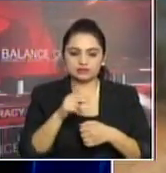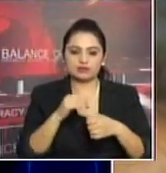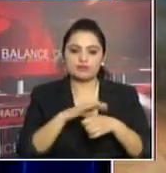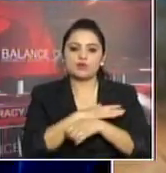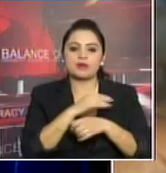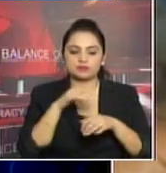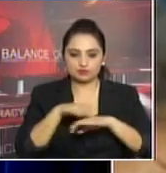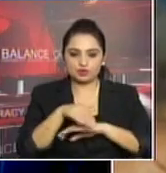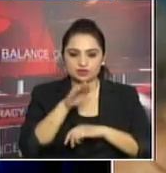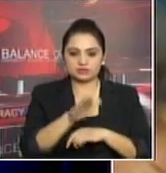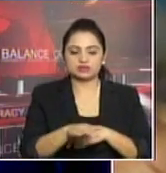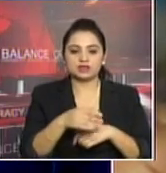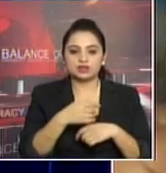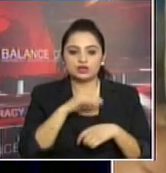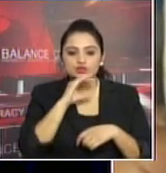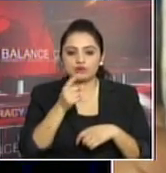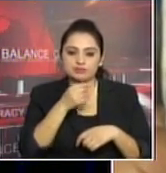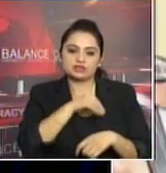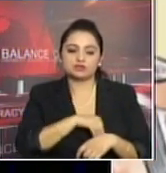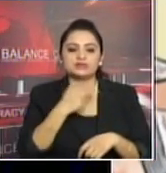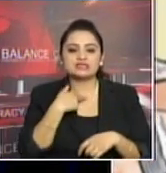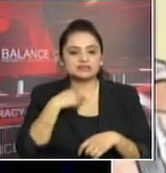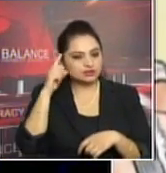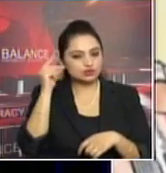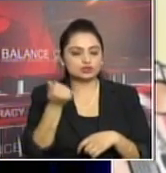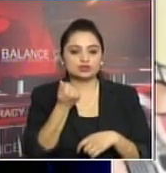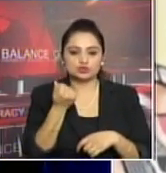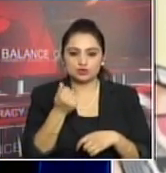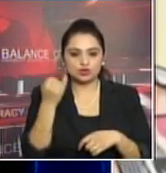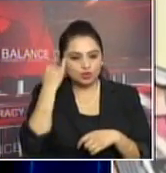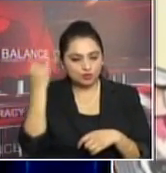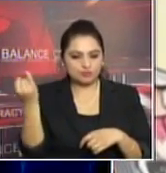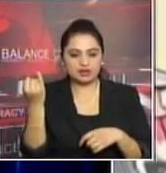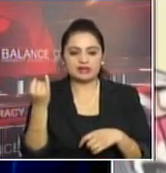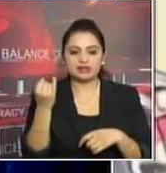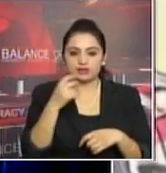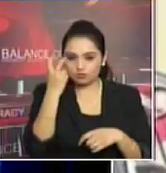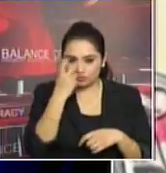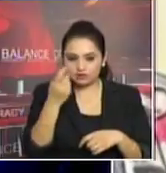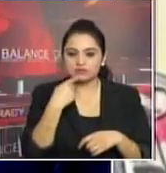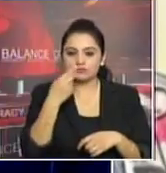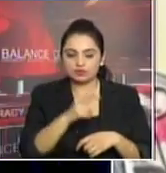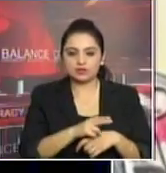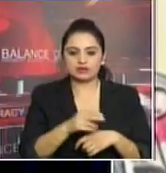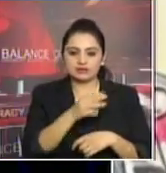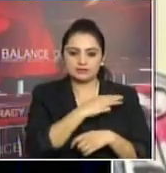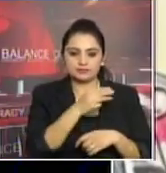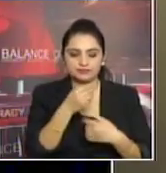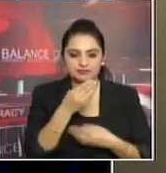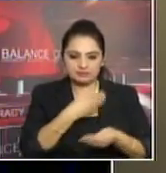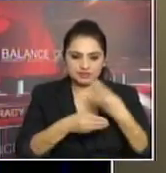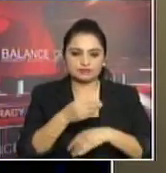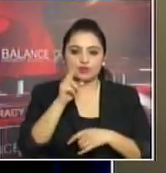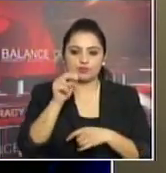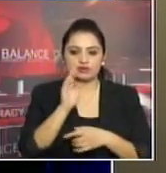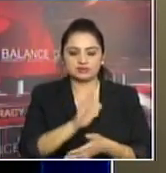युवामा पैसा कमाउने तीव्र इच्छा रहेको र त्यसका लागि सजिलो उपाय खोज्ने क्रममा बेचबिखनमा पर्ने गरेको महिला अधिकार कर्मी रेणुराज भण्डारीको भनाइ छ।